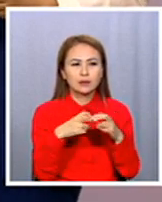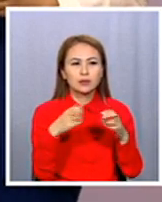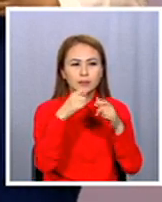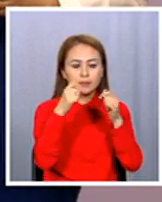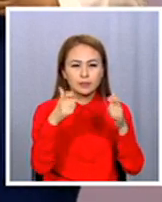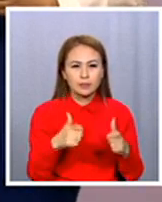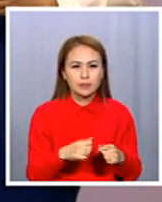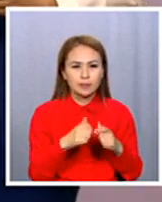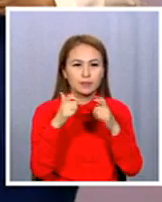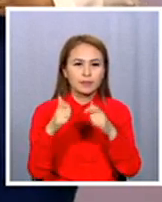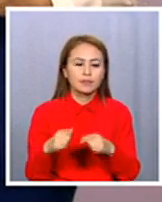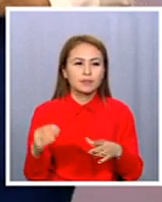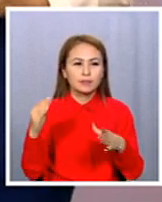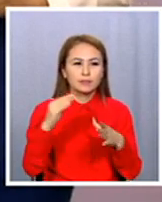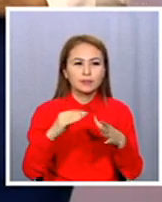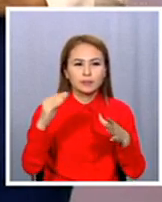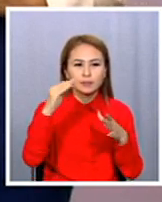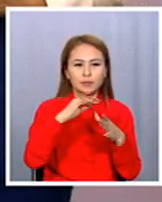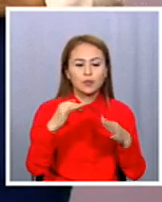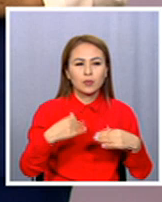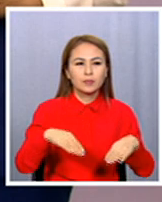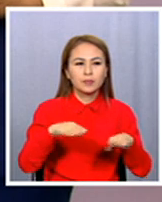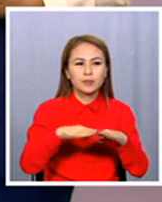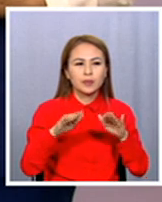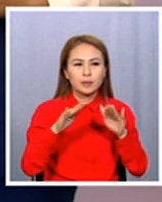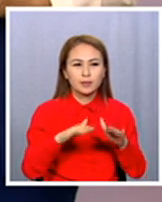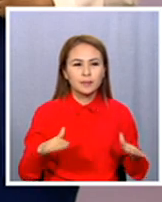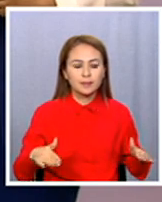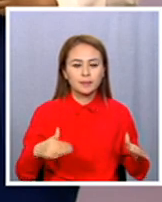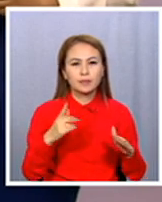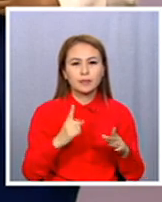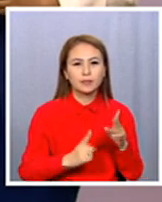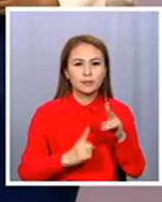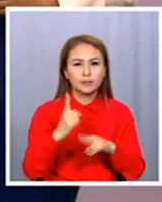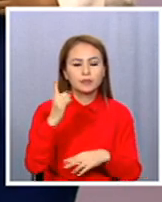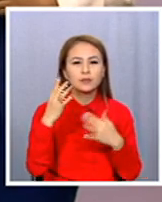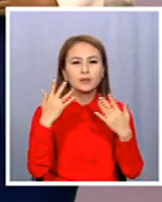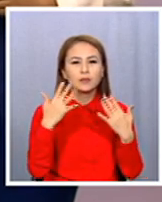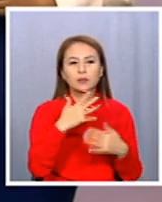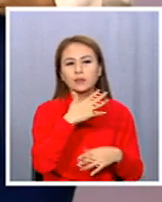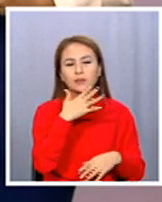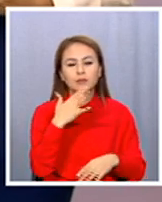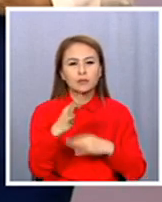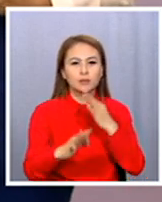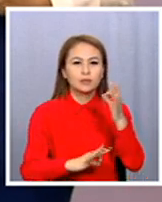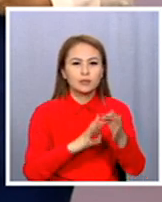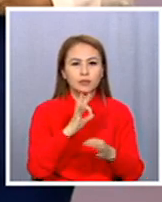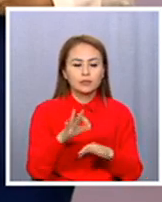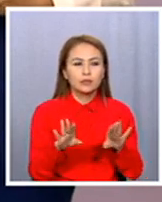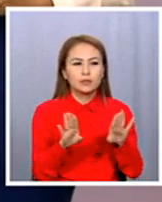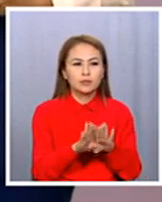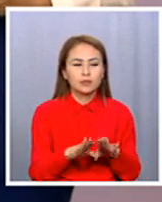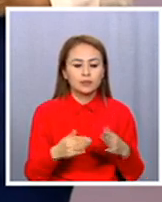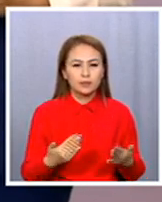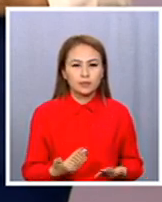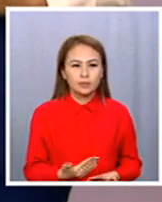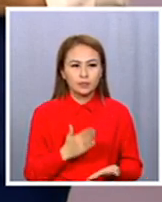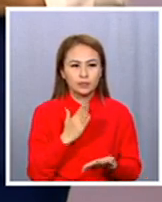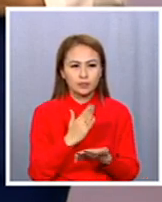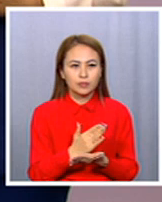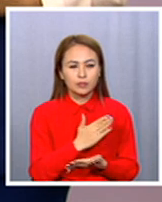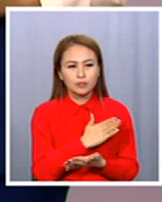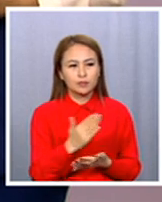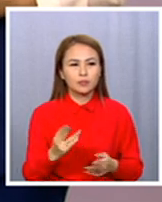бекіткіштерге салынады екен. Міне, балалар, ғарышкерлер қаншама тәулік бойы ғарышта болады. Олар